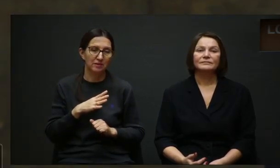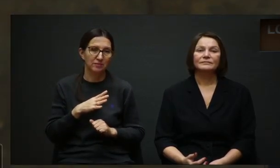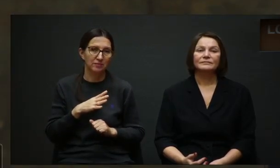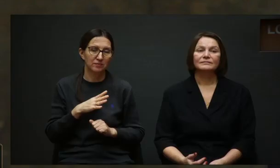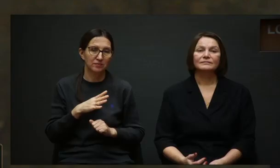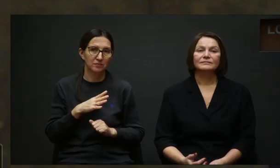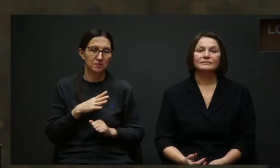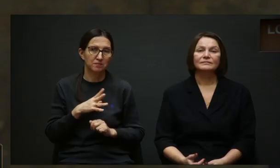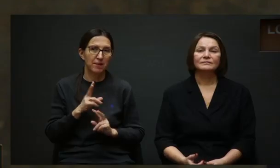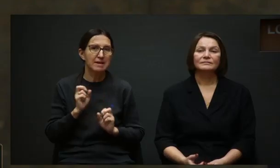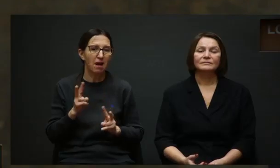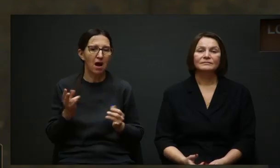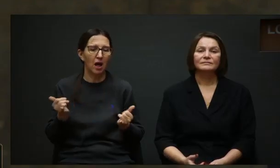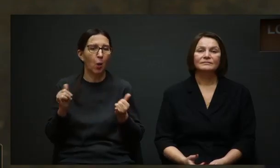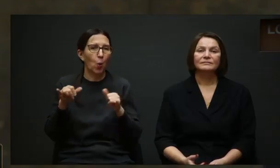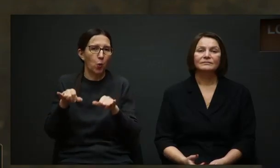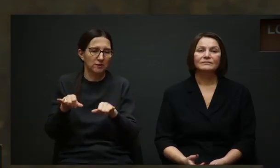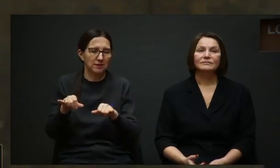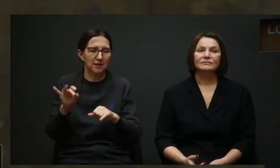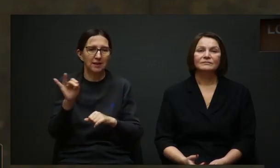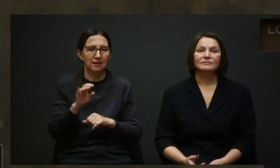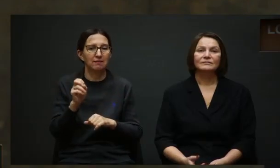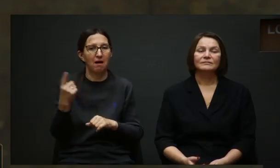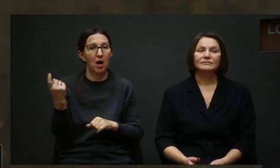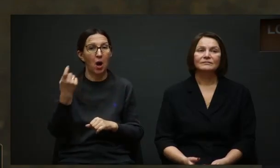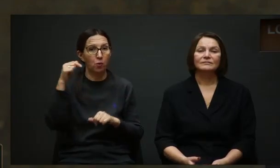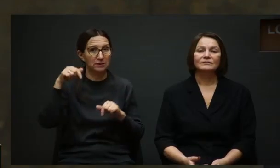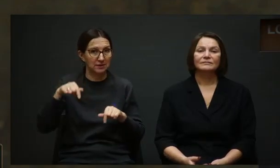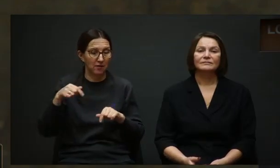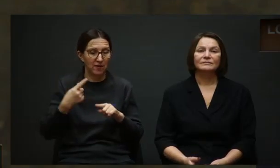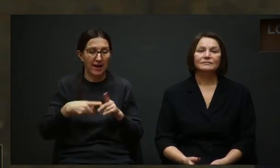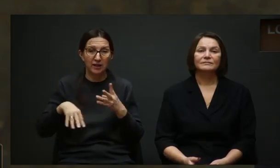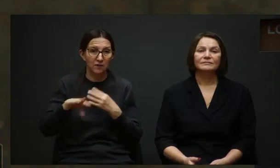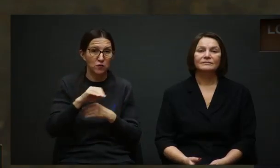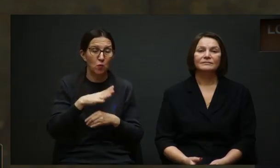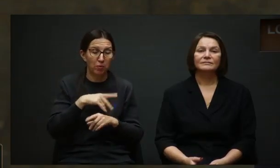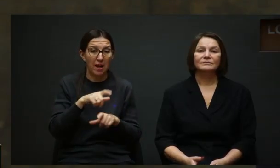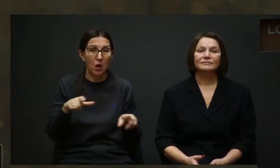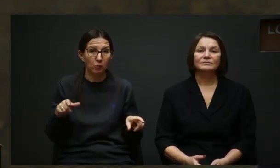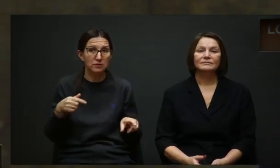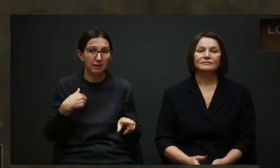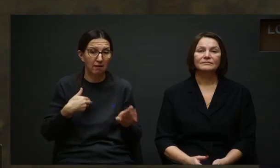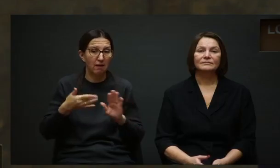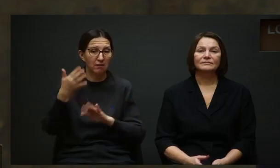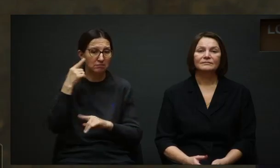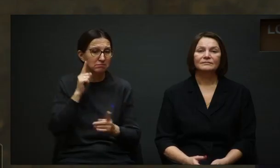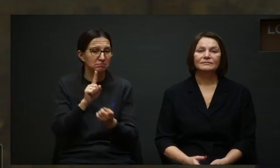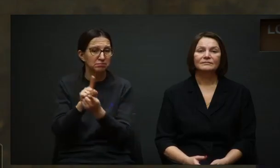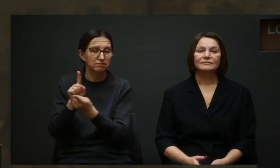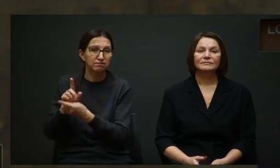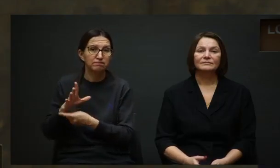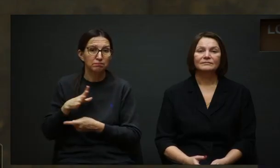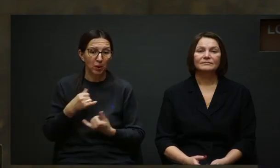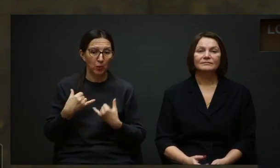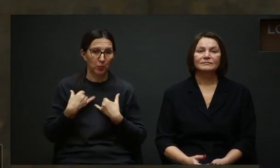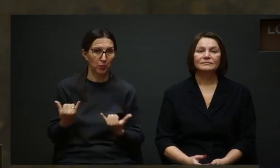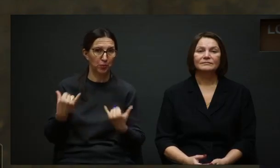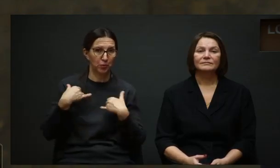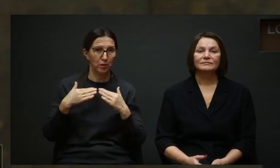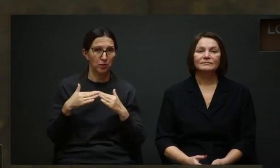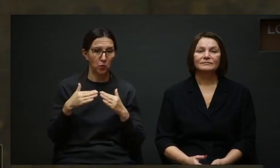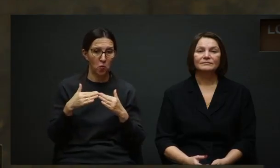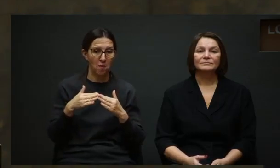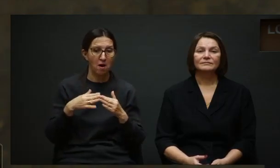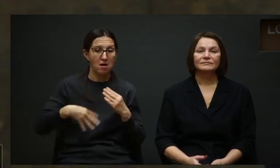в качестве гостей и в качестве хозяев, это все были люди, которых я когда-то встречал у нас дома. Это все